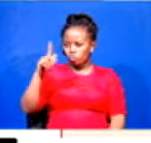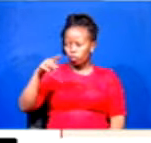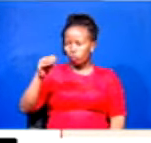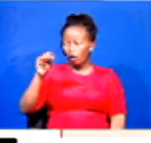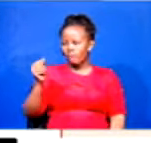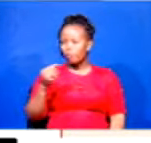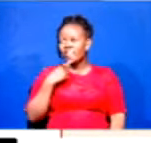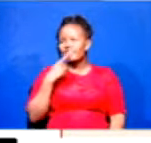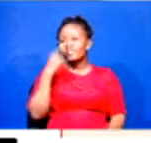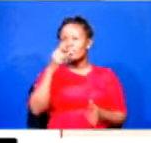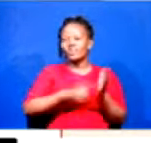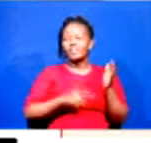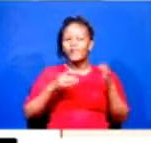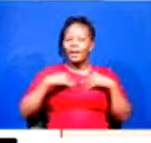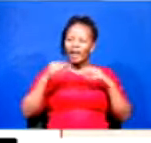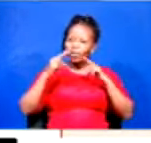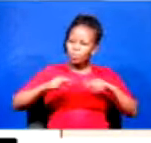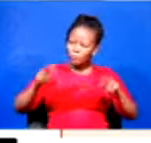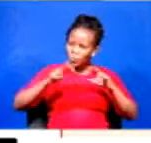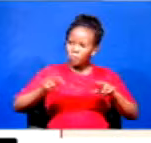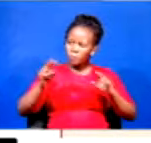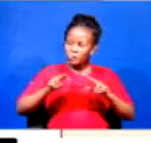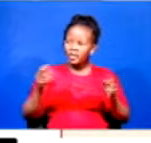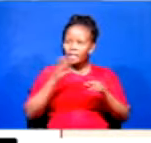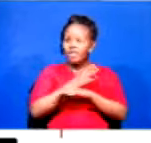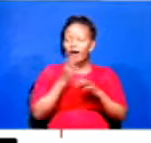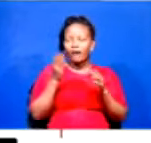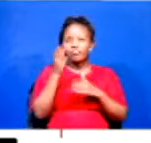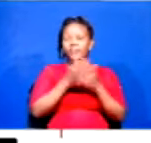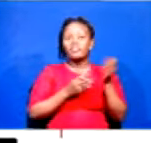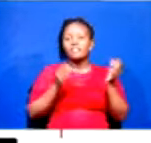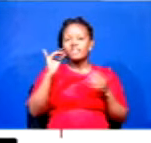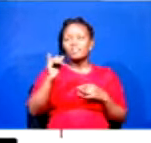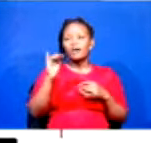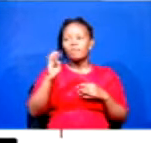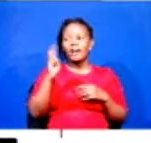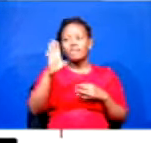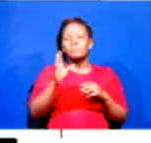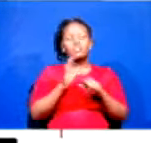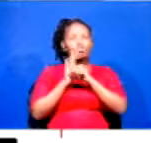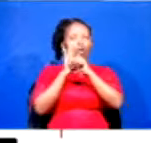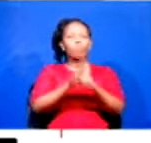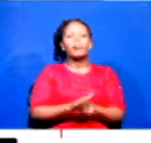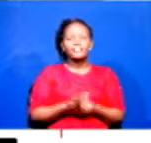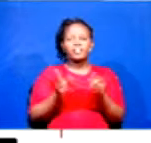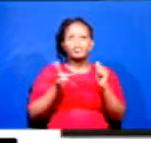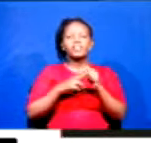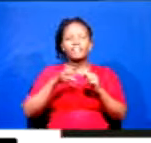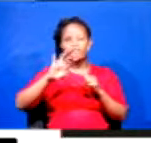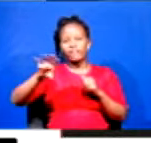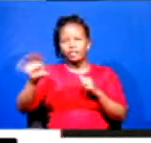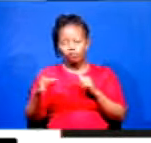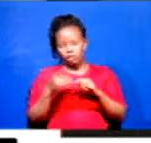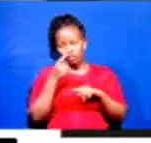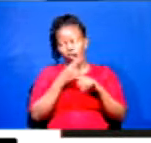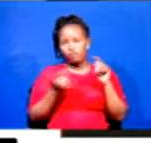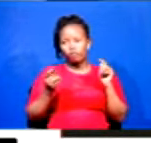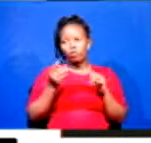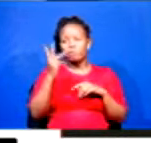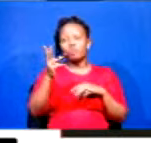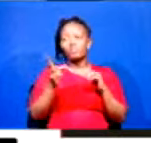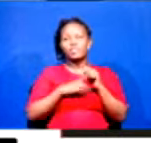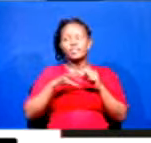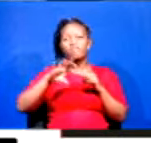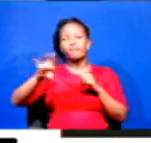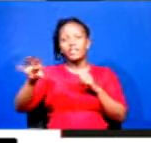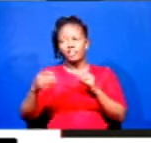kuhangaisha ya kushambuliwa kwa baadhi ya maafisa wa tume ya IBC katika kaunti 7 kati ya kaunti 47. Maeneo hayo